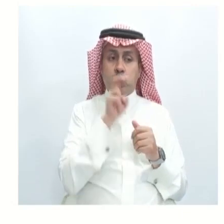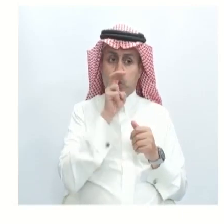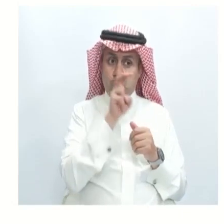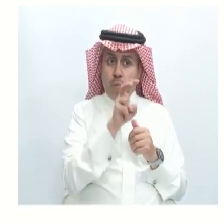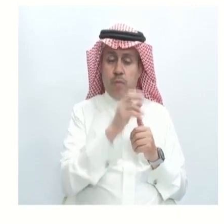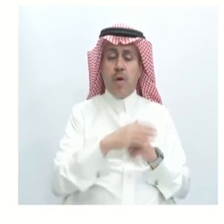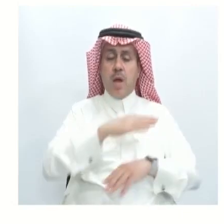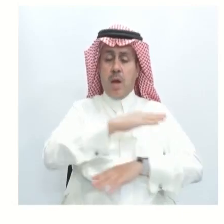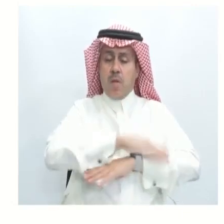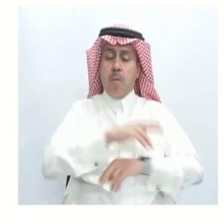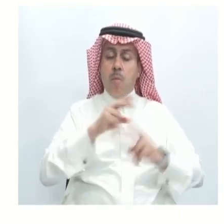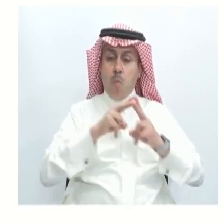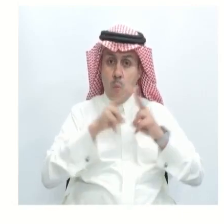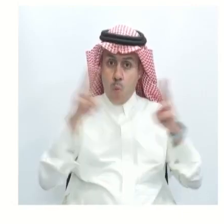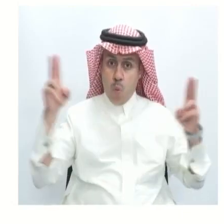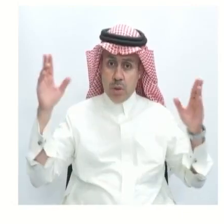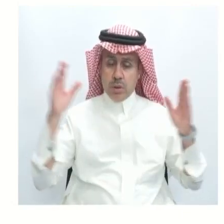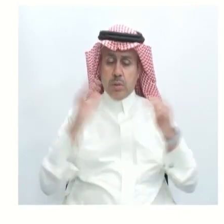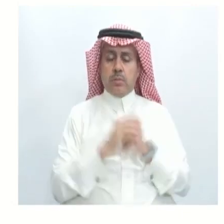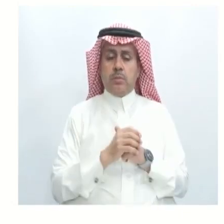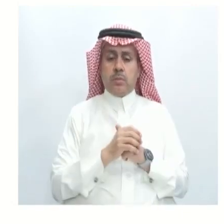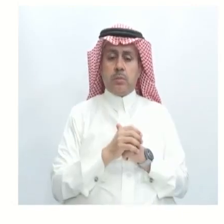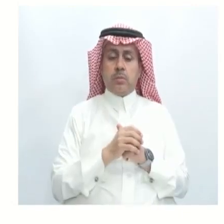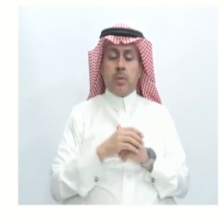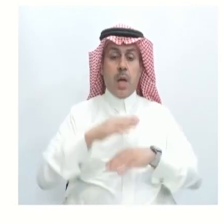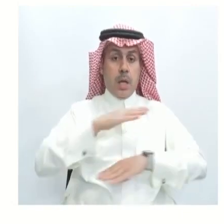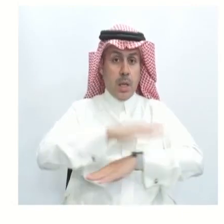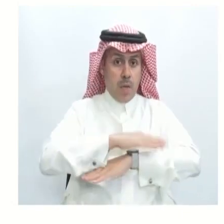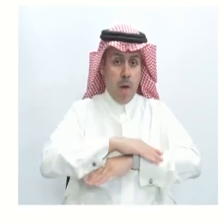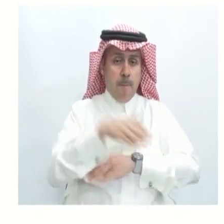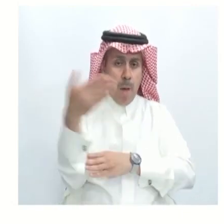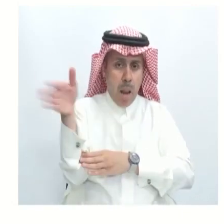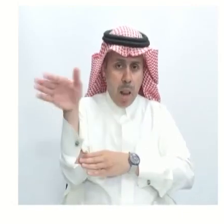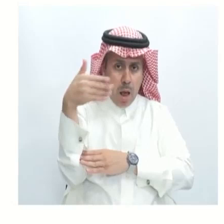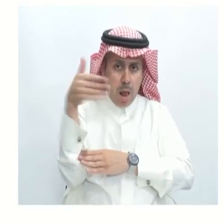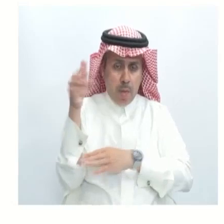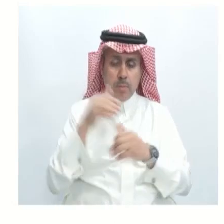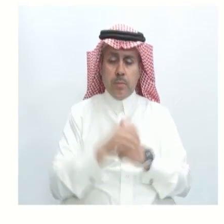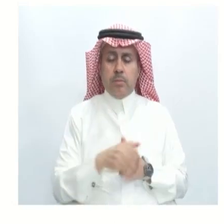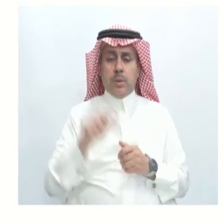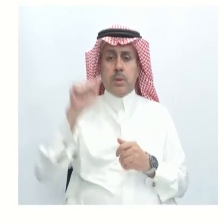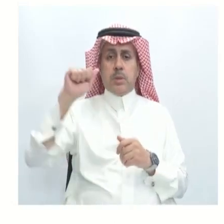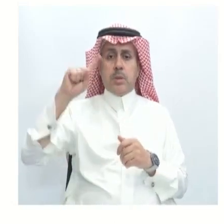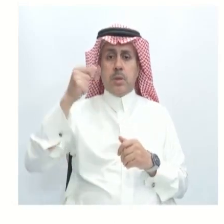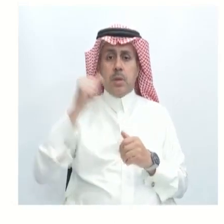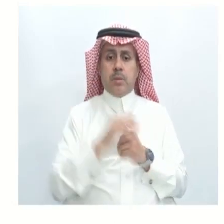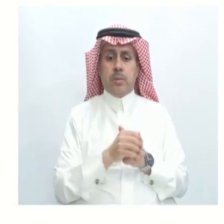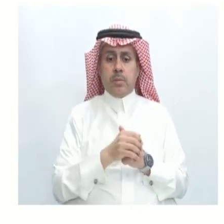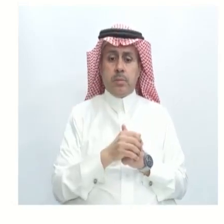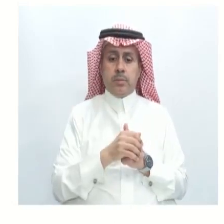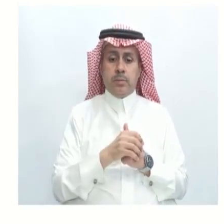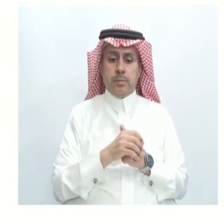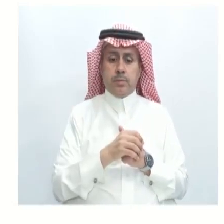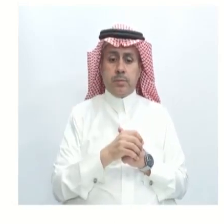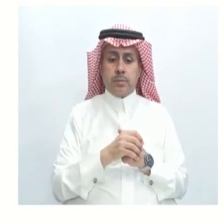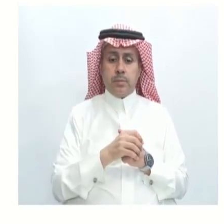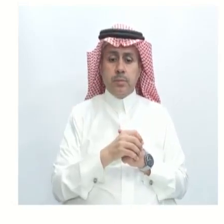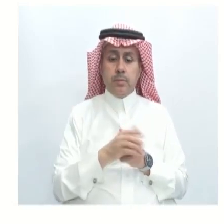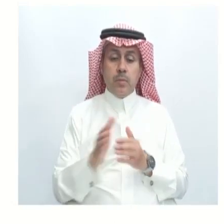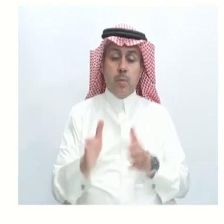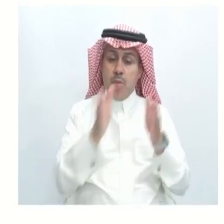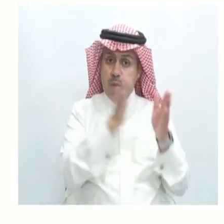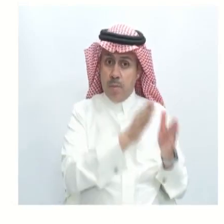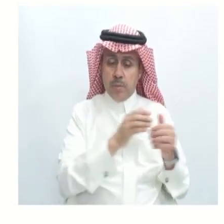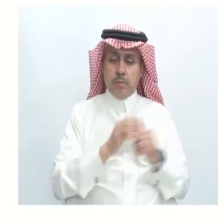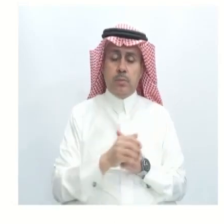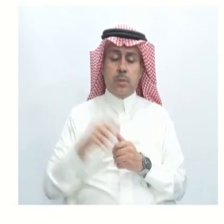وهو نظام العلم وهو نظام العلم الذي قد صدر في عام 1393 هجره ومن ثم